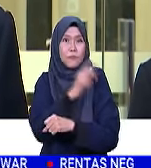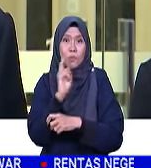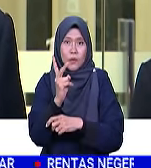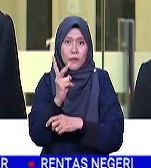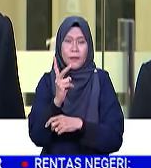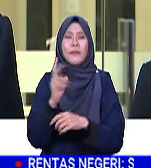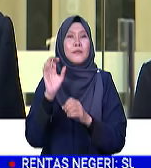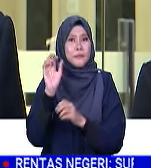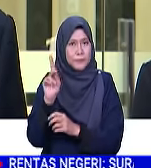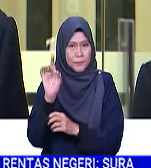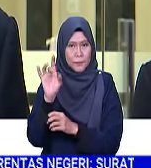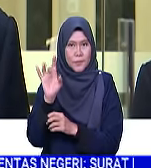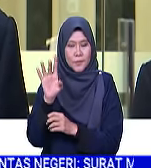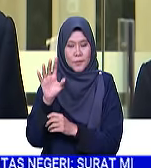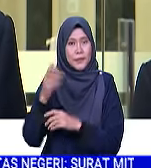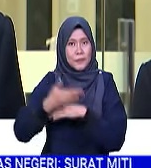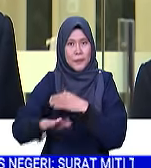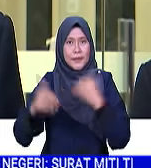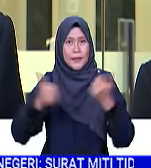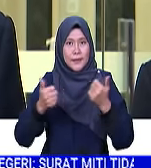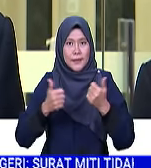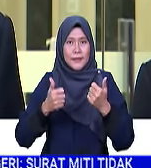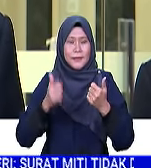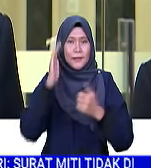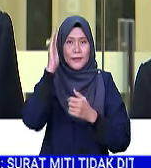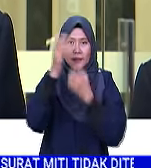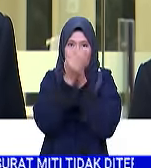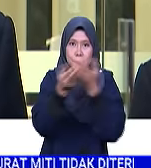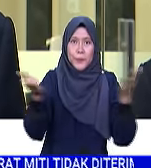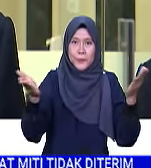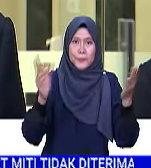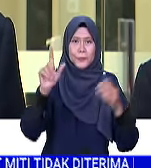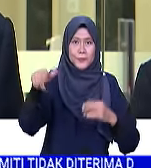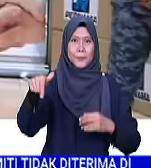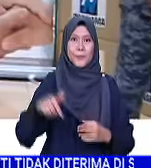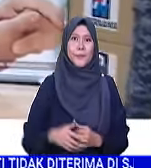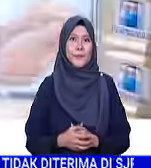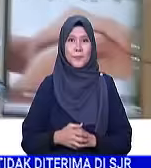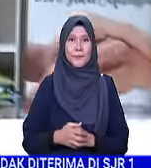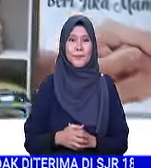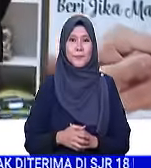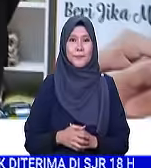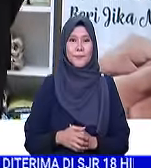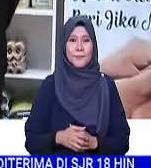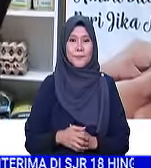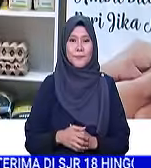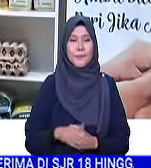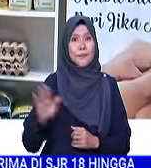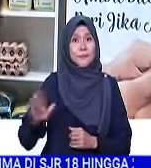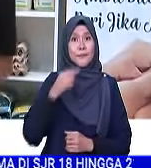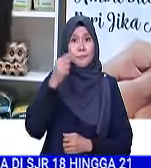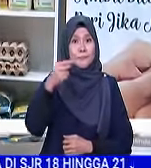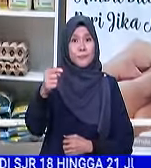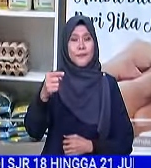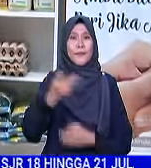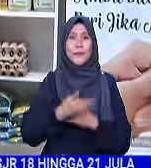diteliti. InsyaAllah lepas raya nanti mungkin kita akan umumkanlah. Ya, lepas raya nanti. Beliau berkata